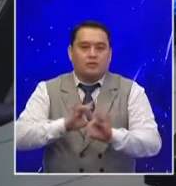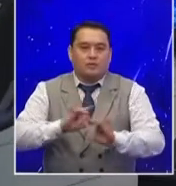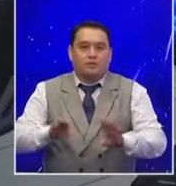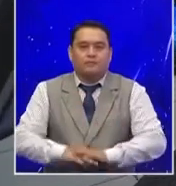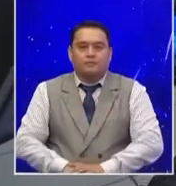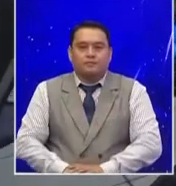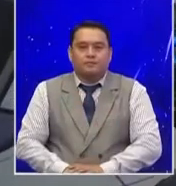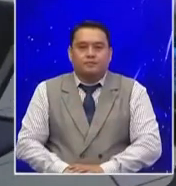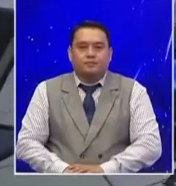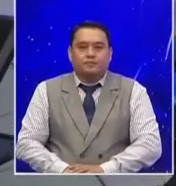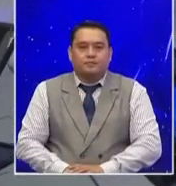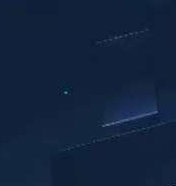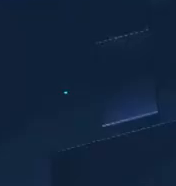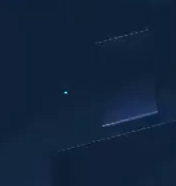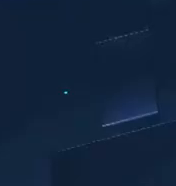о самом важном.